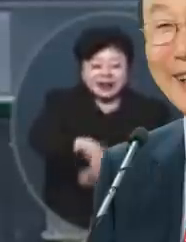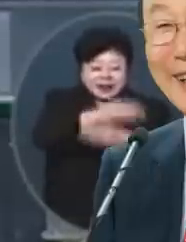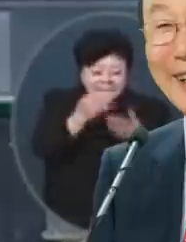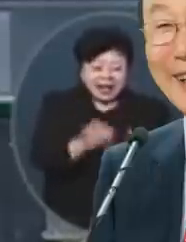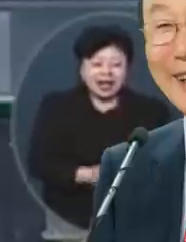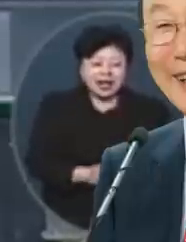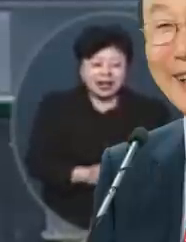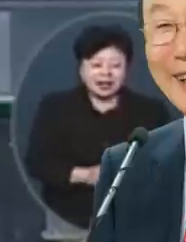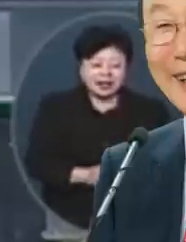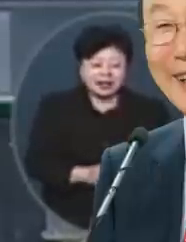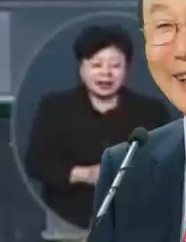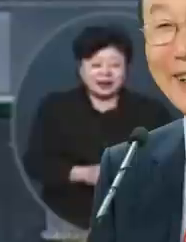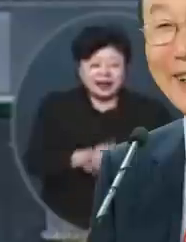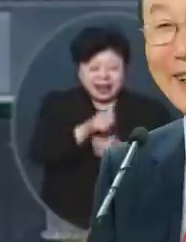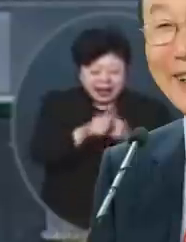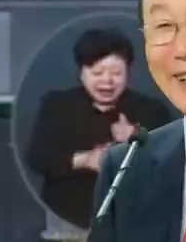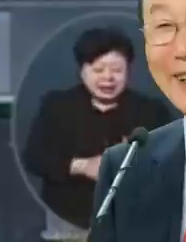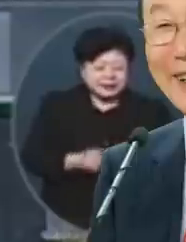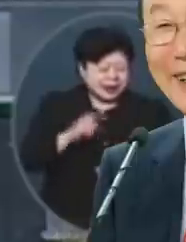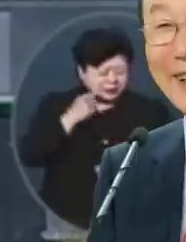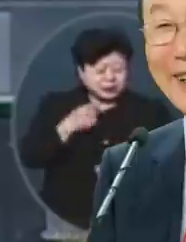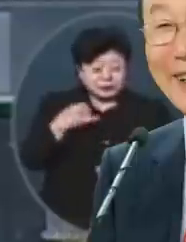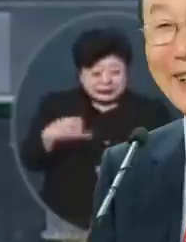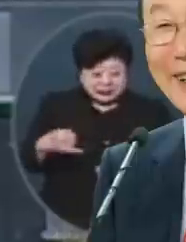곱고 아름다운 하나님의 자녀인 것입니다.